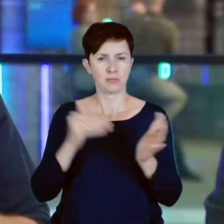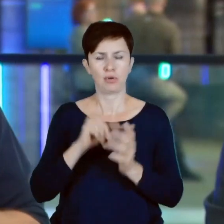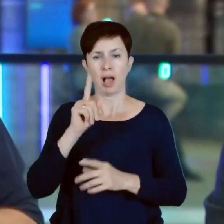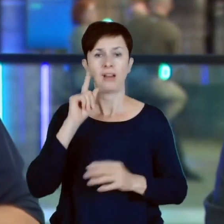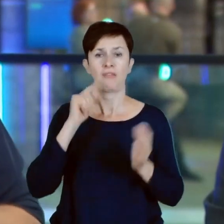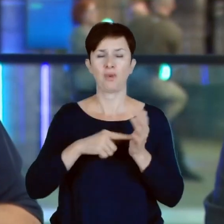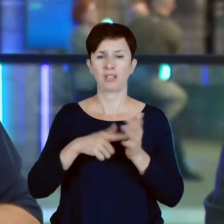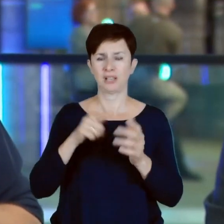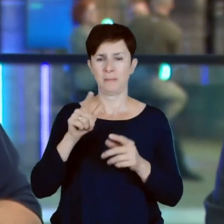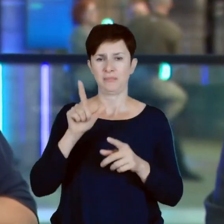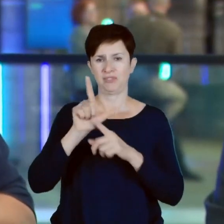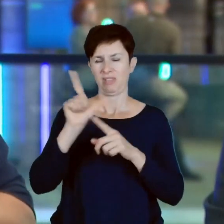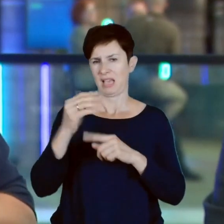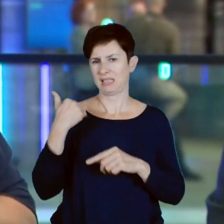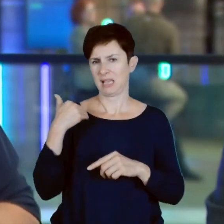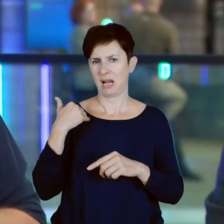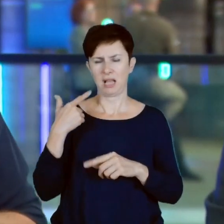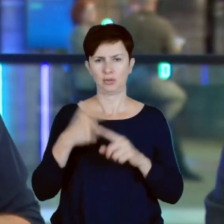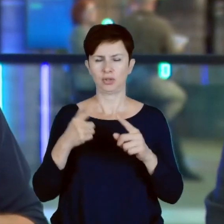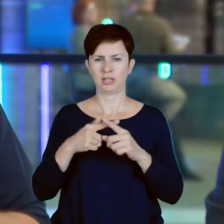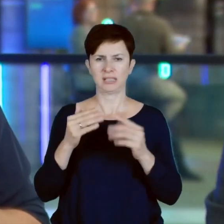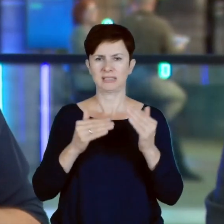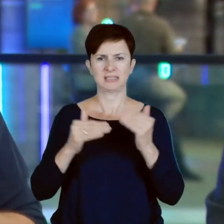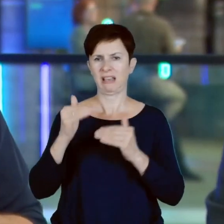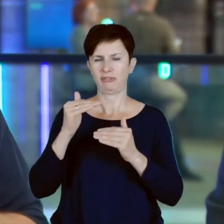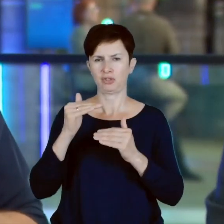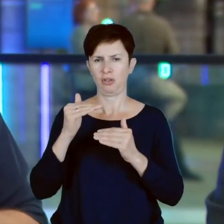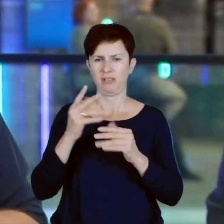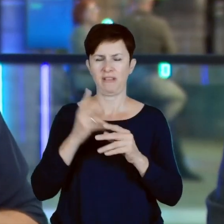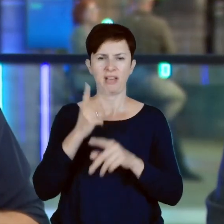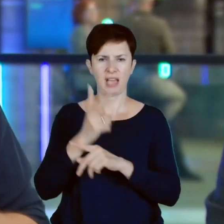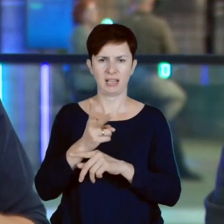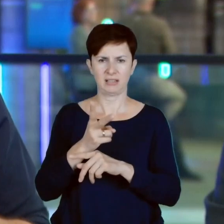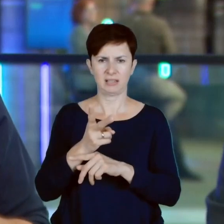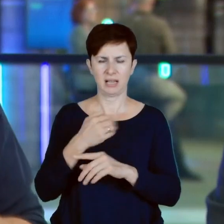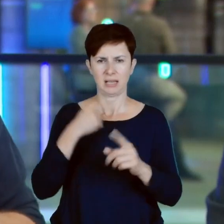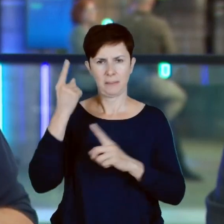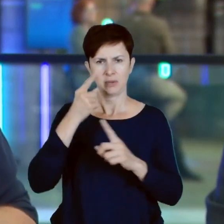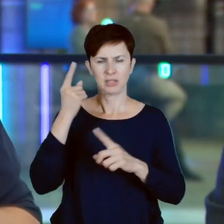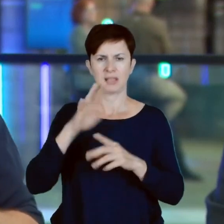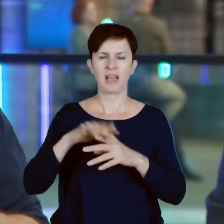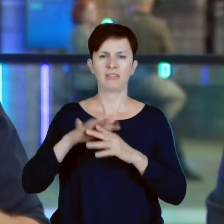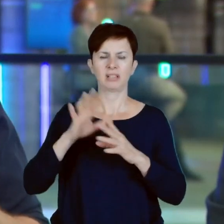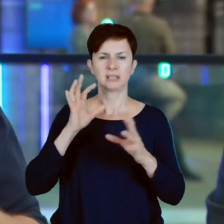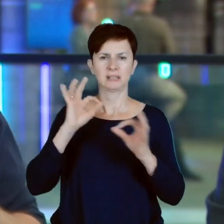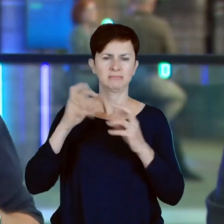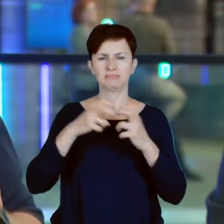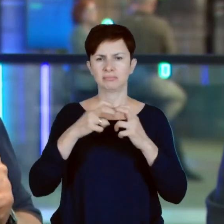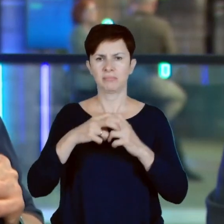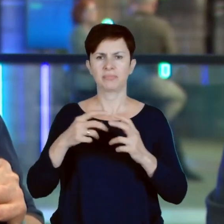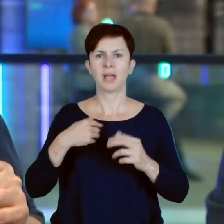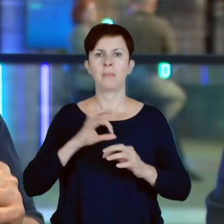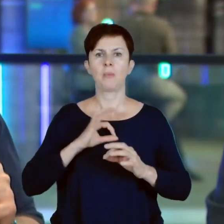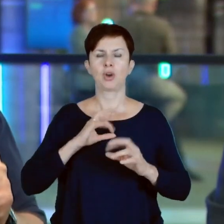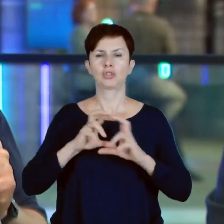powiedziałeś, to mi się wydaje, że trochę zawyżona wiek wejścia, może nawet w serwisy społecznościowe, ale dla mnie symbolem naszych czasów są te gumowe